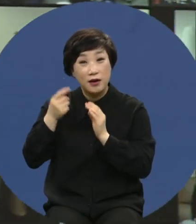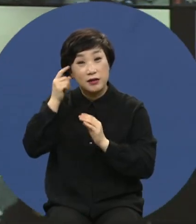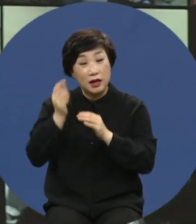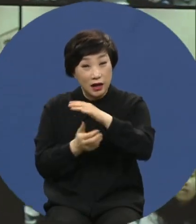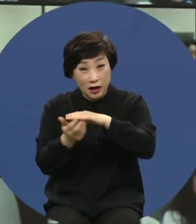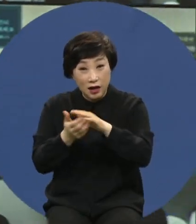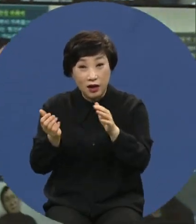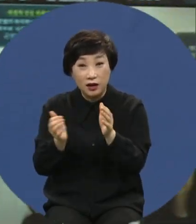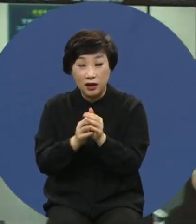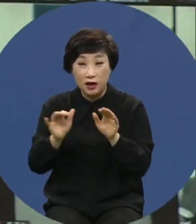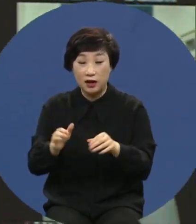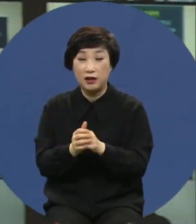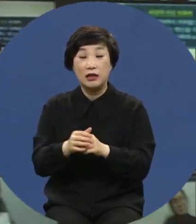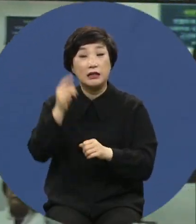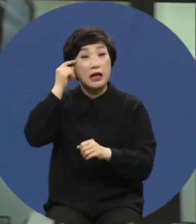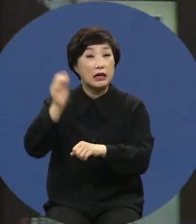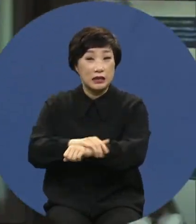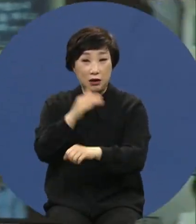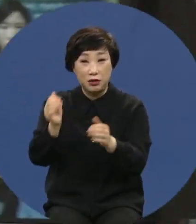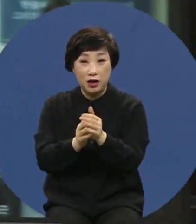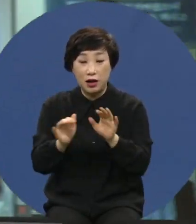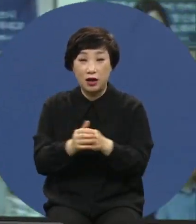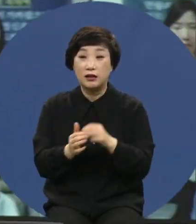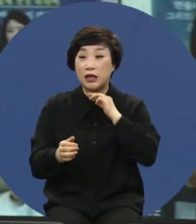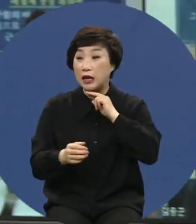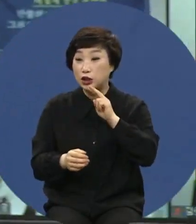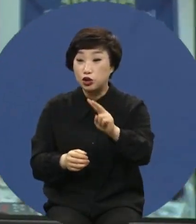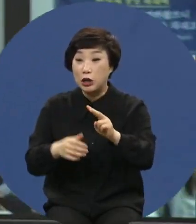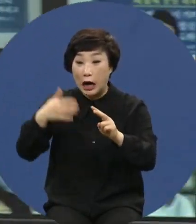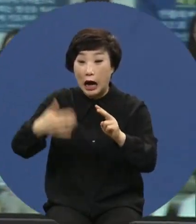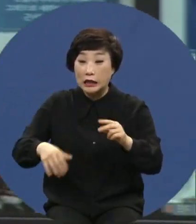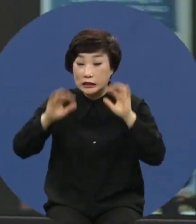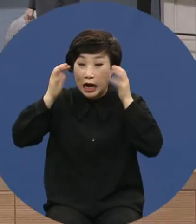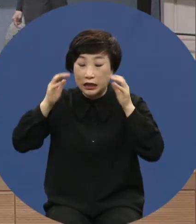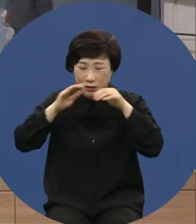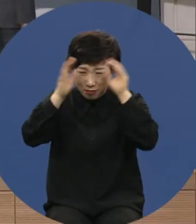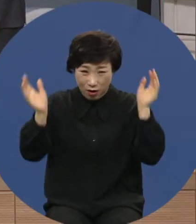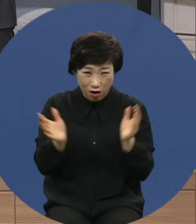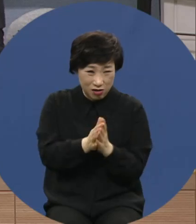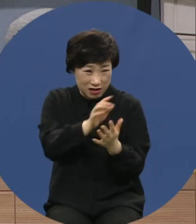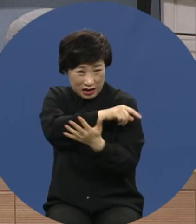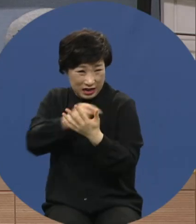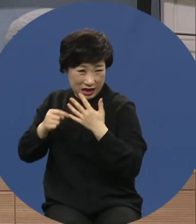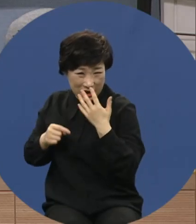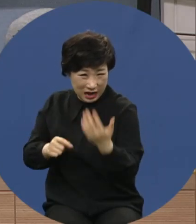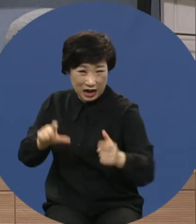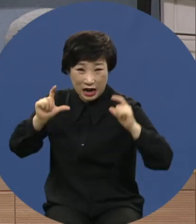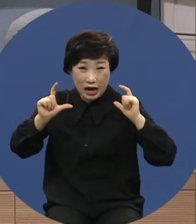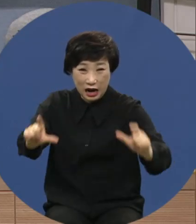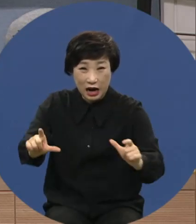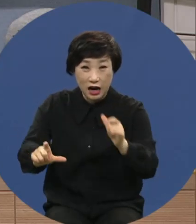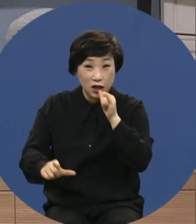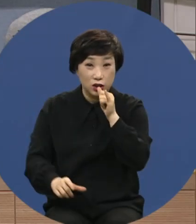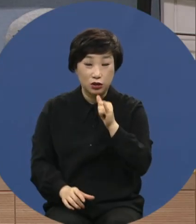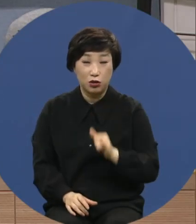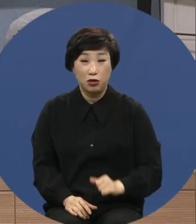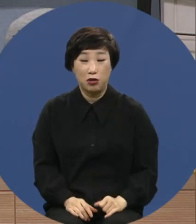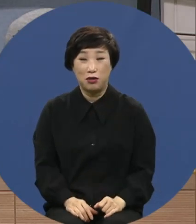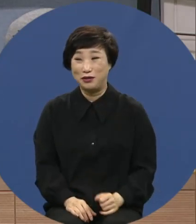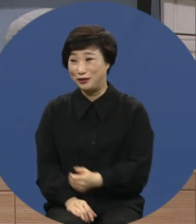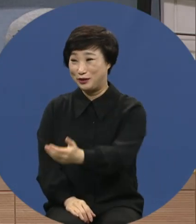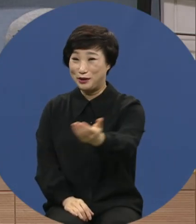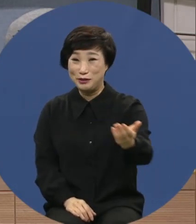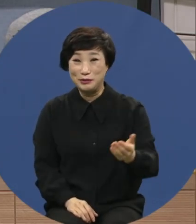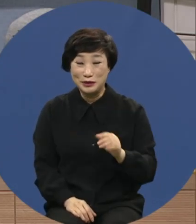마음으로, 잘못된 생각으로 2살 이하의 어린이를 모조리 죽이는 살인극이 벌어집니다.